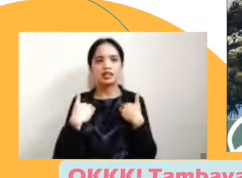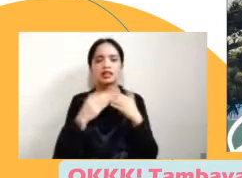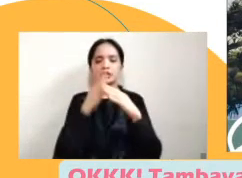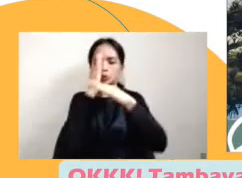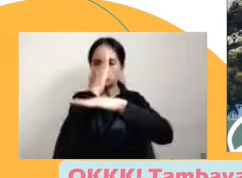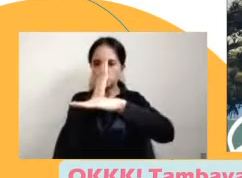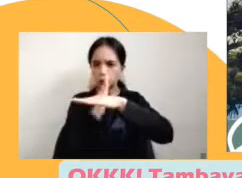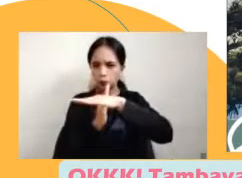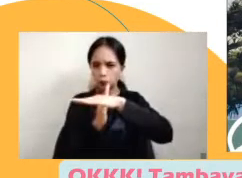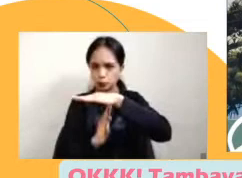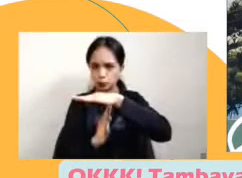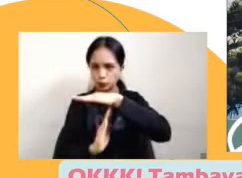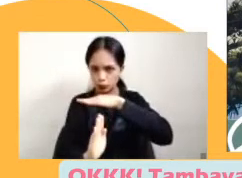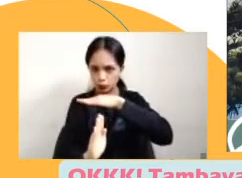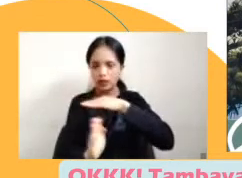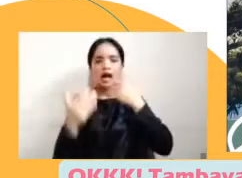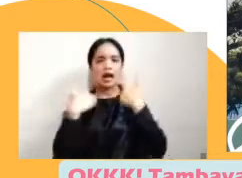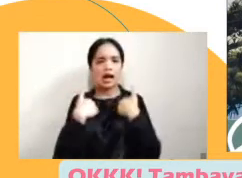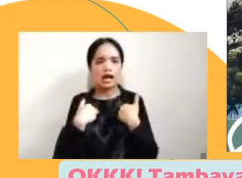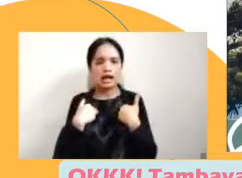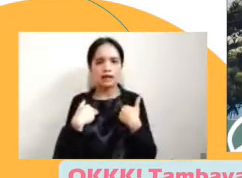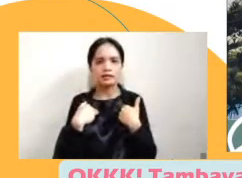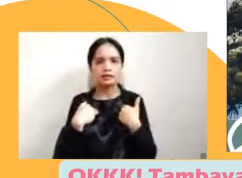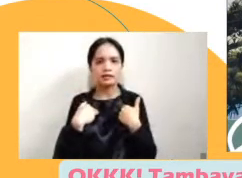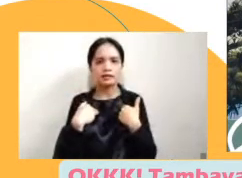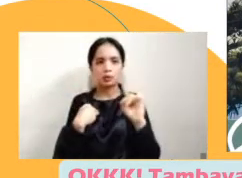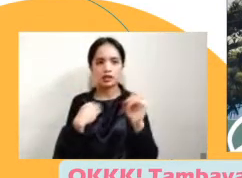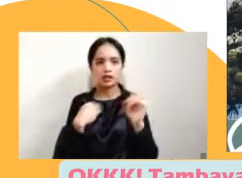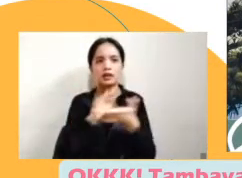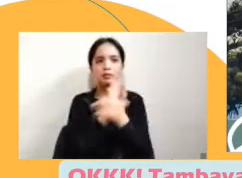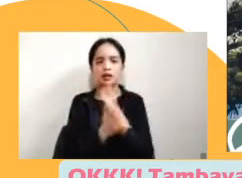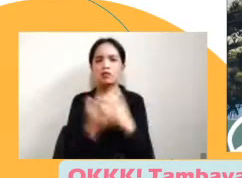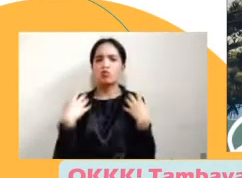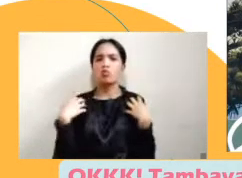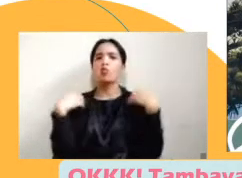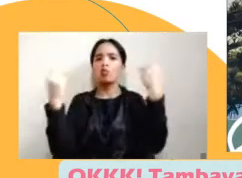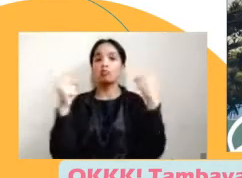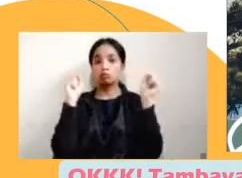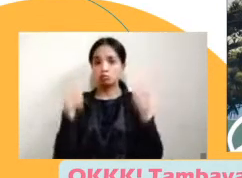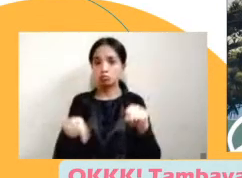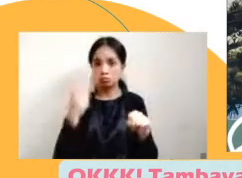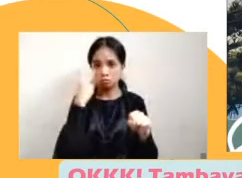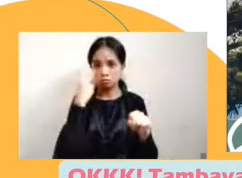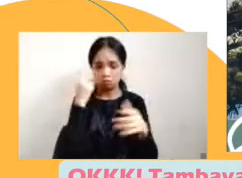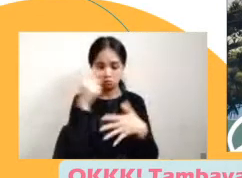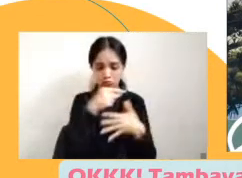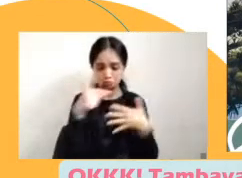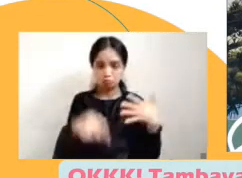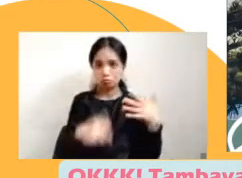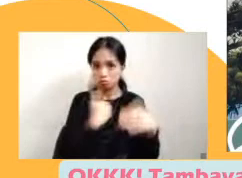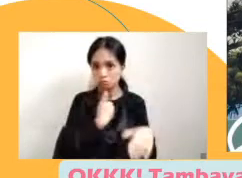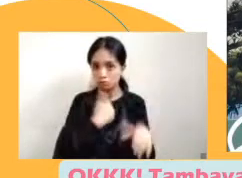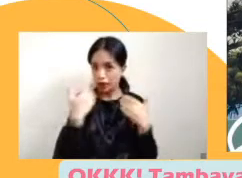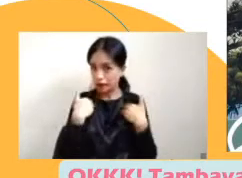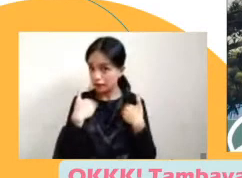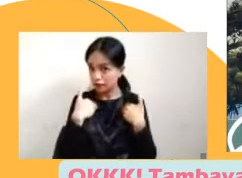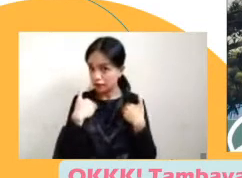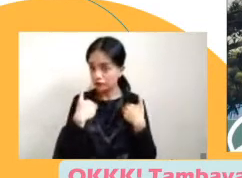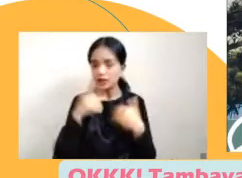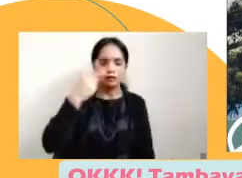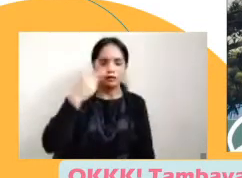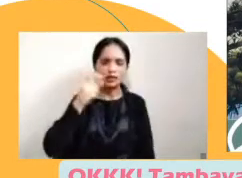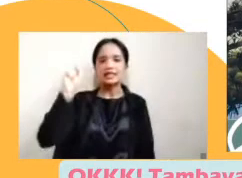no? Merong pagiging malakas. Nakikita nyo ba yan sa inyong sarili? Ayan, sabi ni Diana, unang-una,